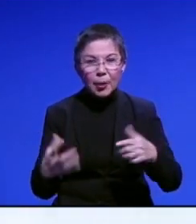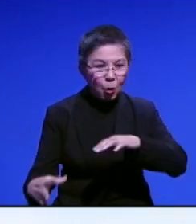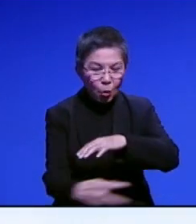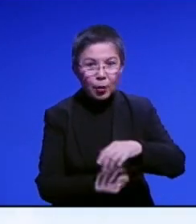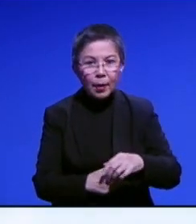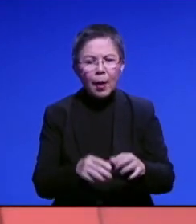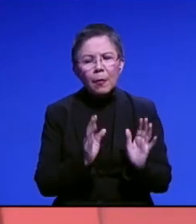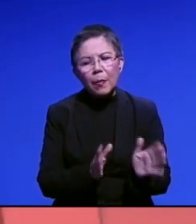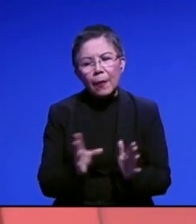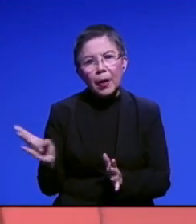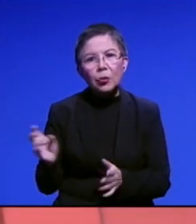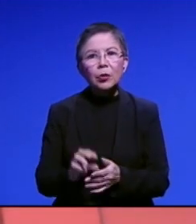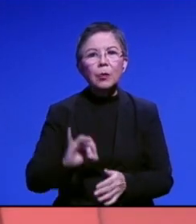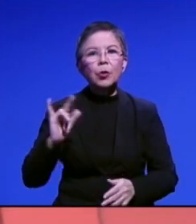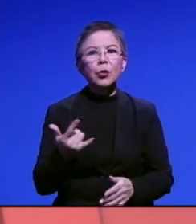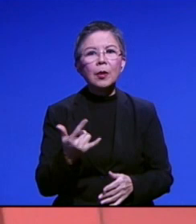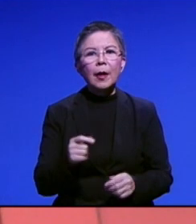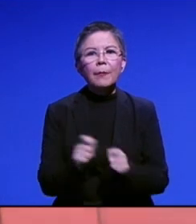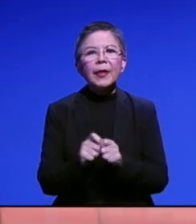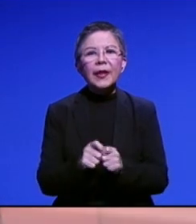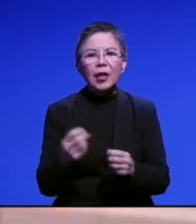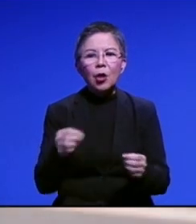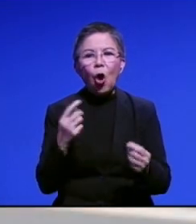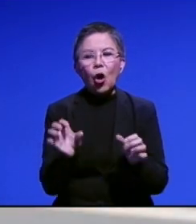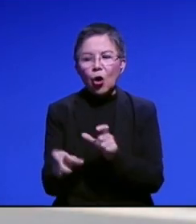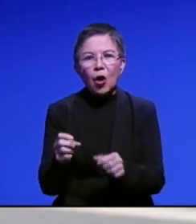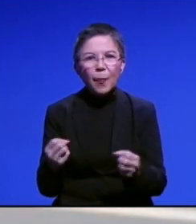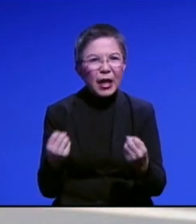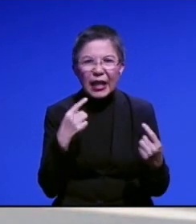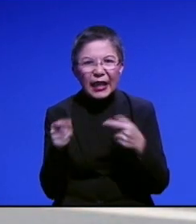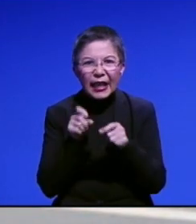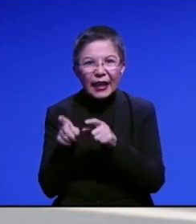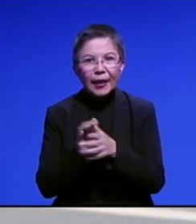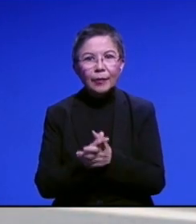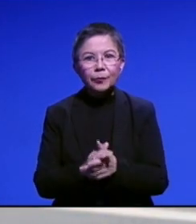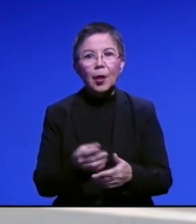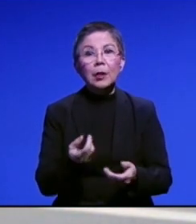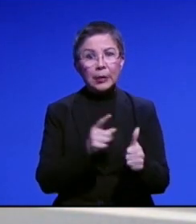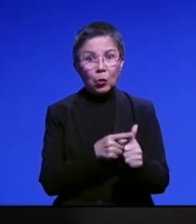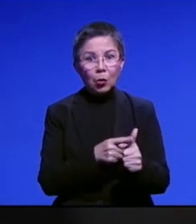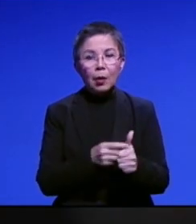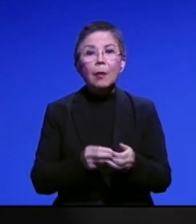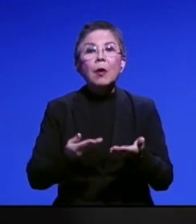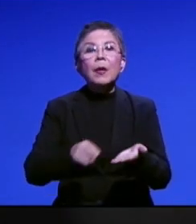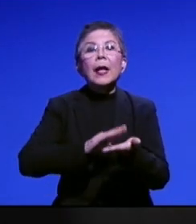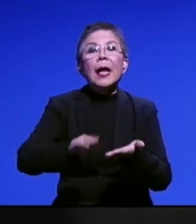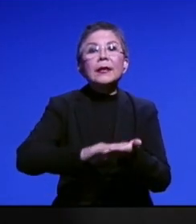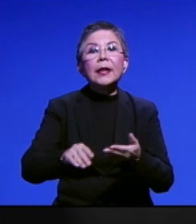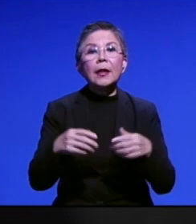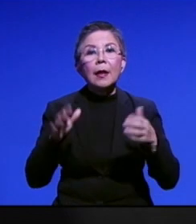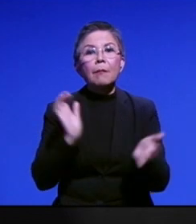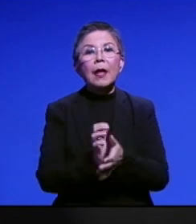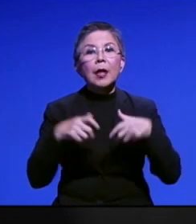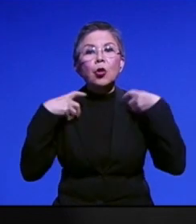sejumlah kebijakan presiden justru menuai kritik. Di antaranya, pemberian gerasi bagi mantan Gubernur Riau, Anas